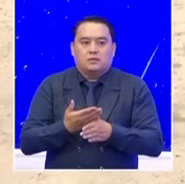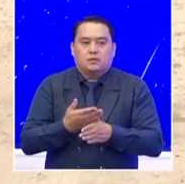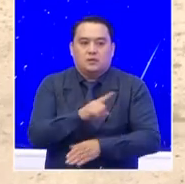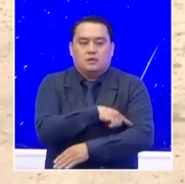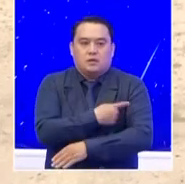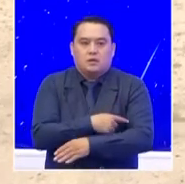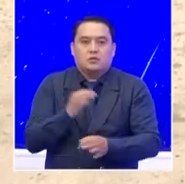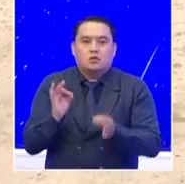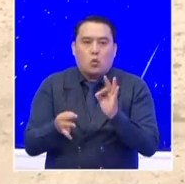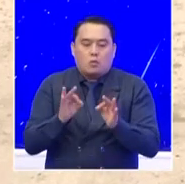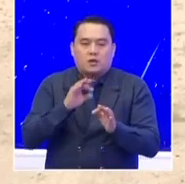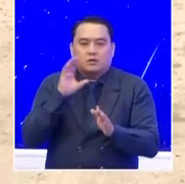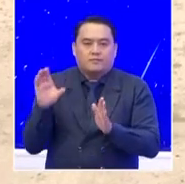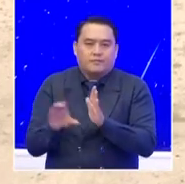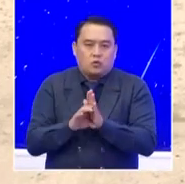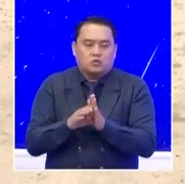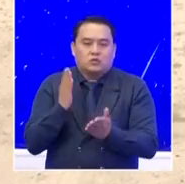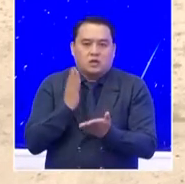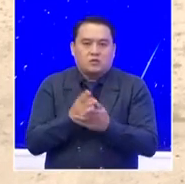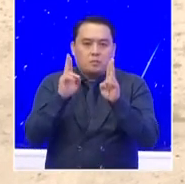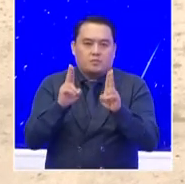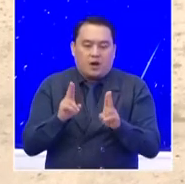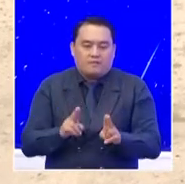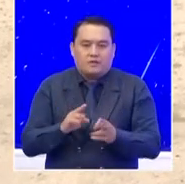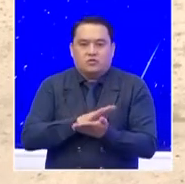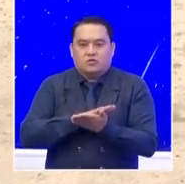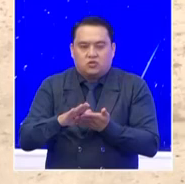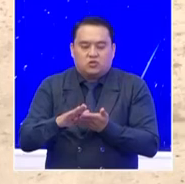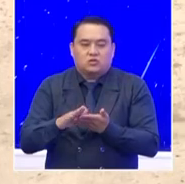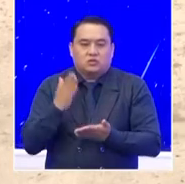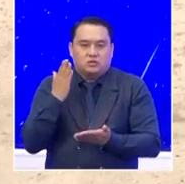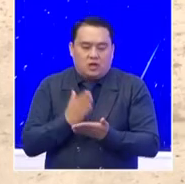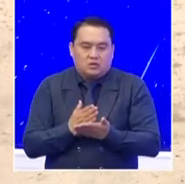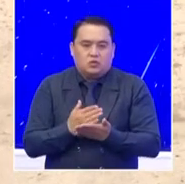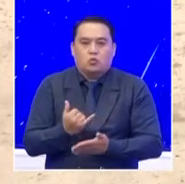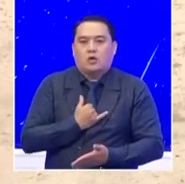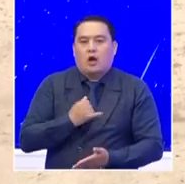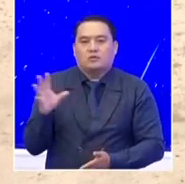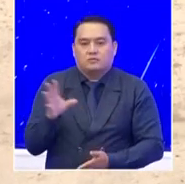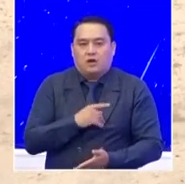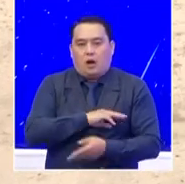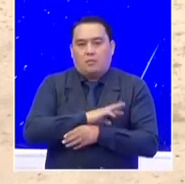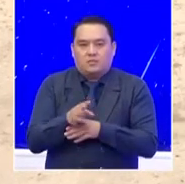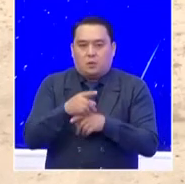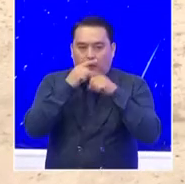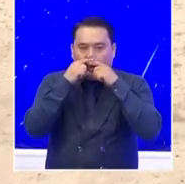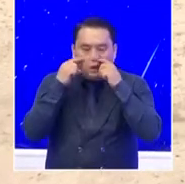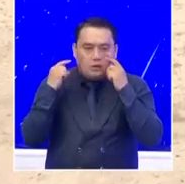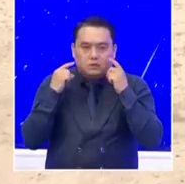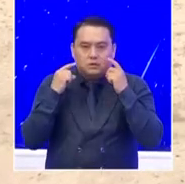санитарные нормы, соблюдаем дезинфекцию. У нас у всех обеспечены